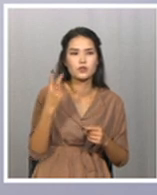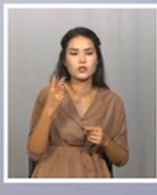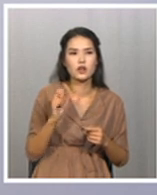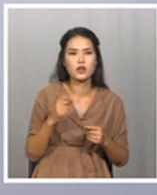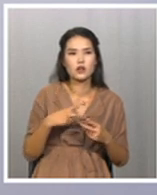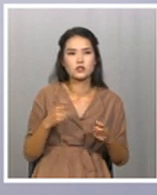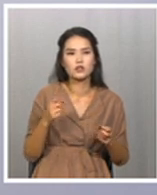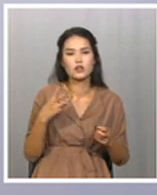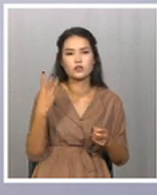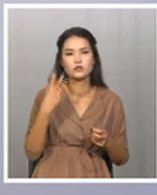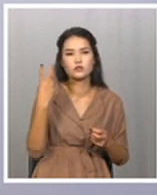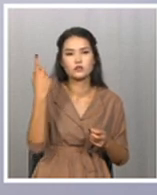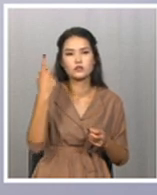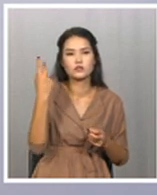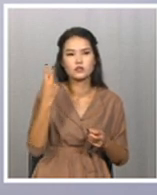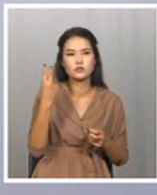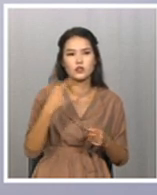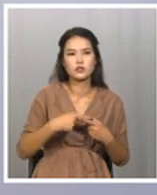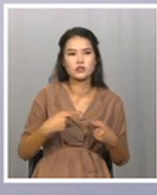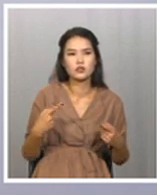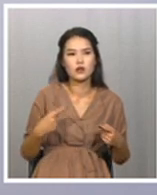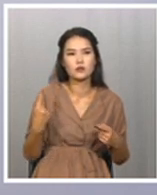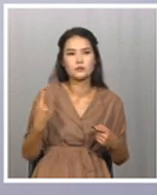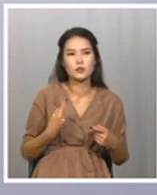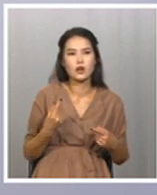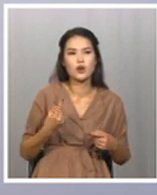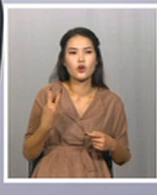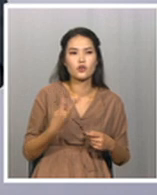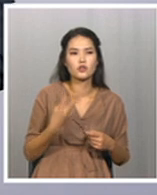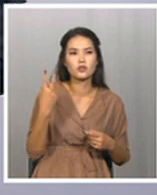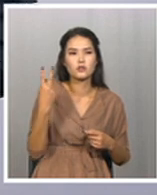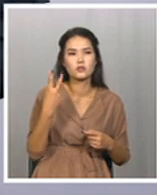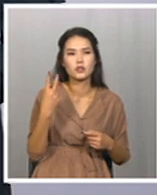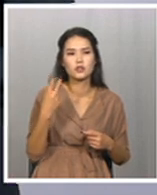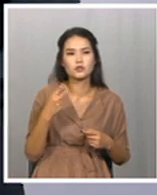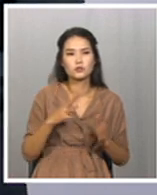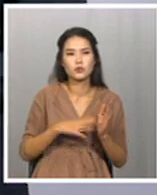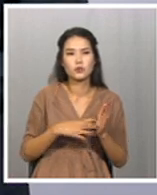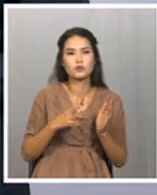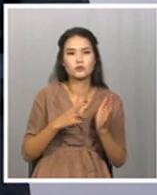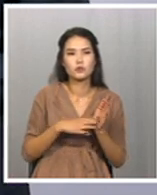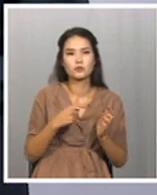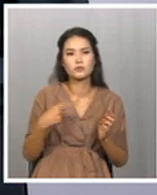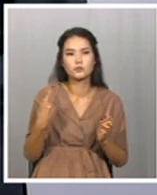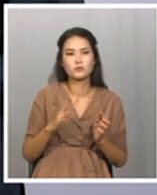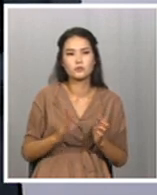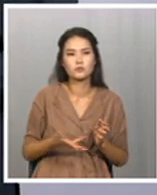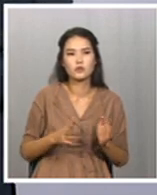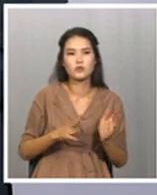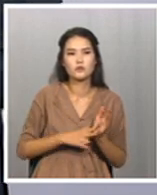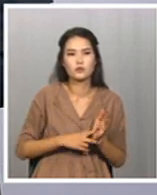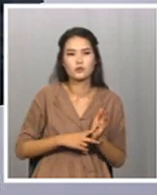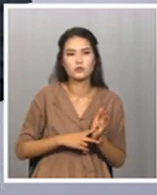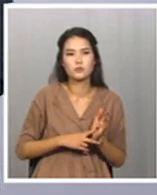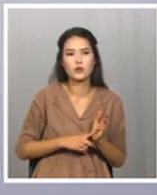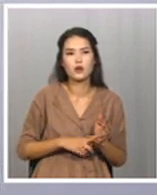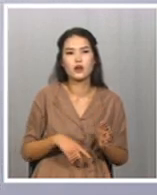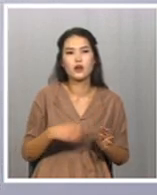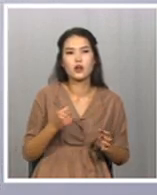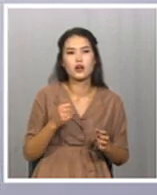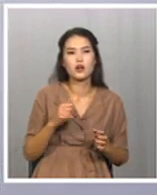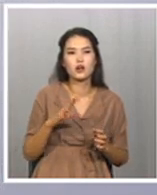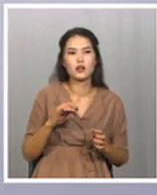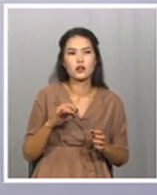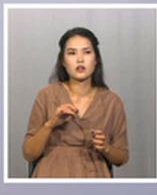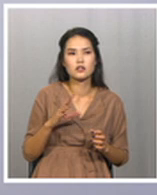тең. 3-тің квадраты 9, 9-дан мына 1-ді азайтсақ 8 шығады. Бұл котангенс квадрат альфа. Ал котангенс альфа болса, мына